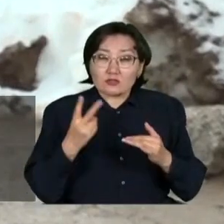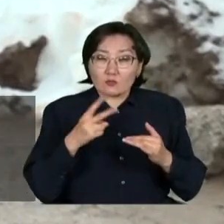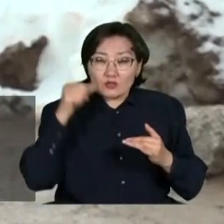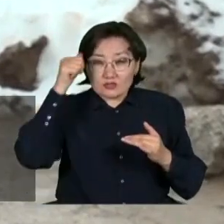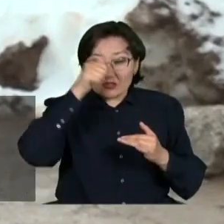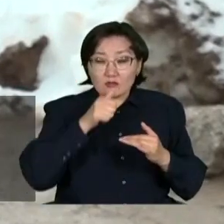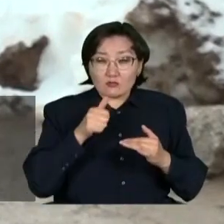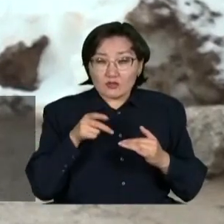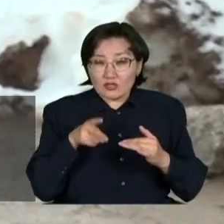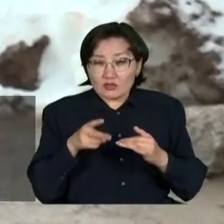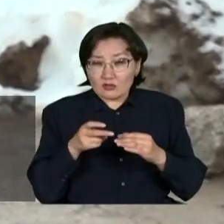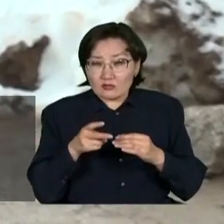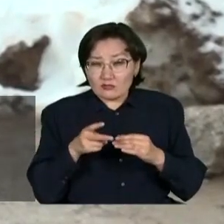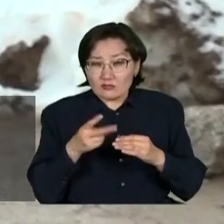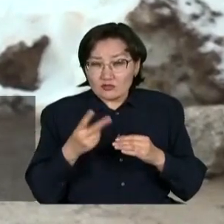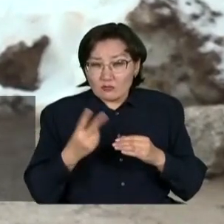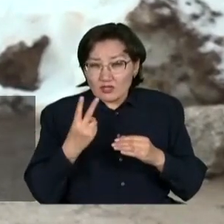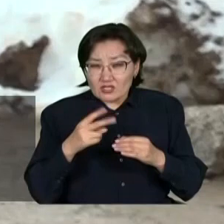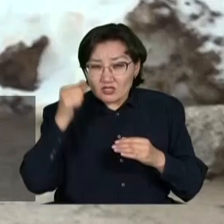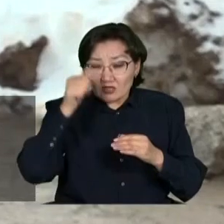жылы береміз деді, салынат деді.